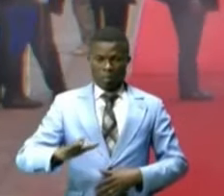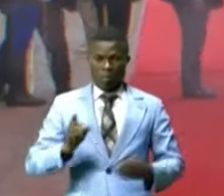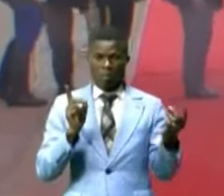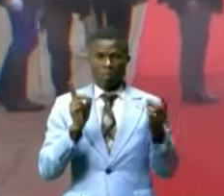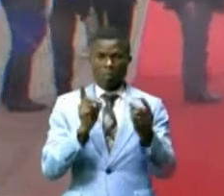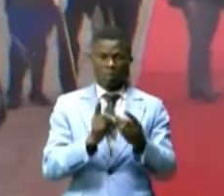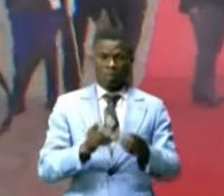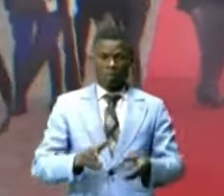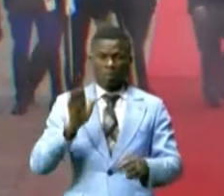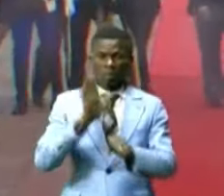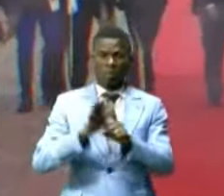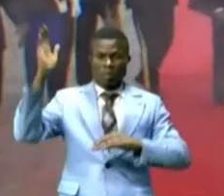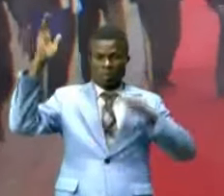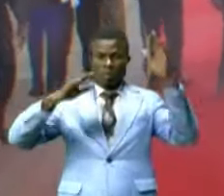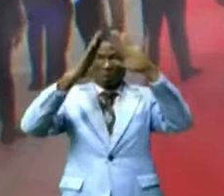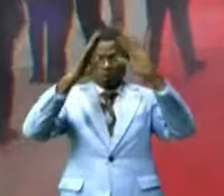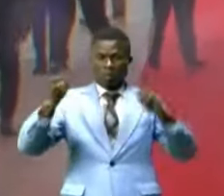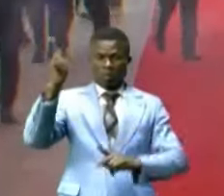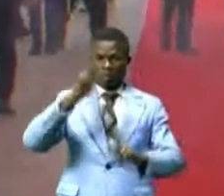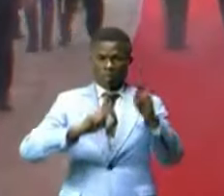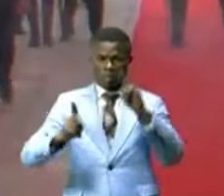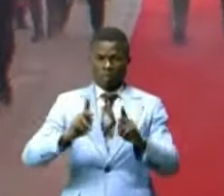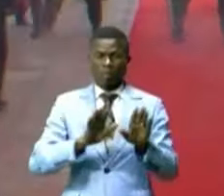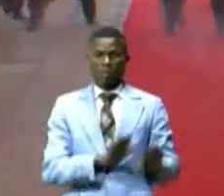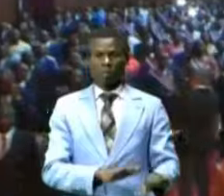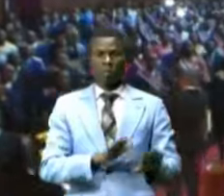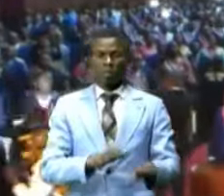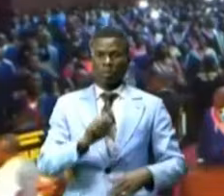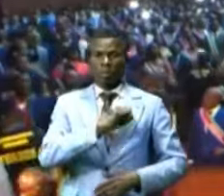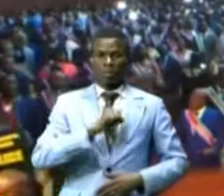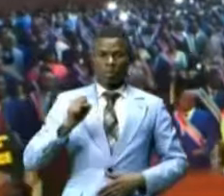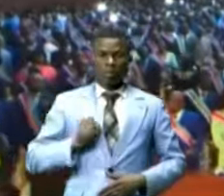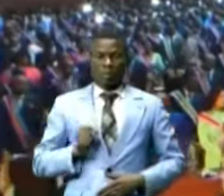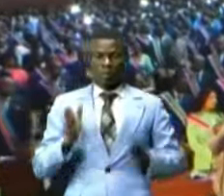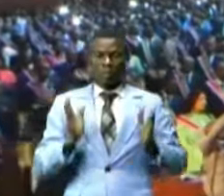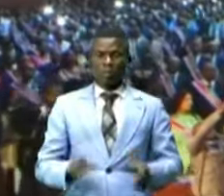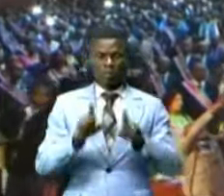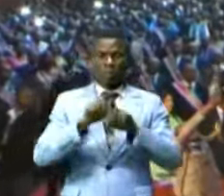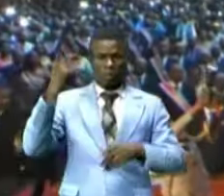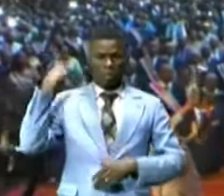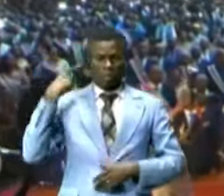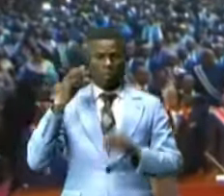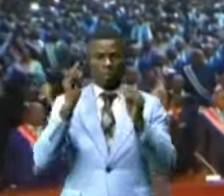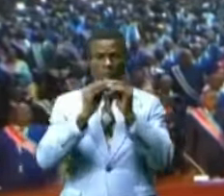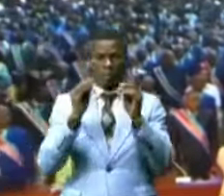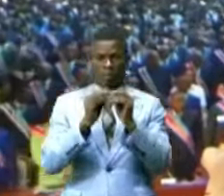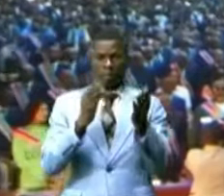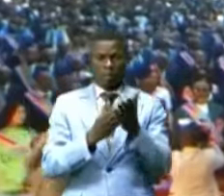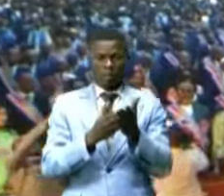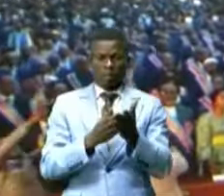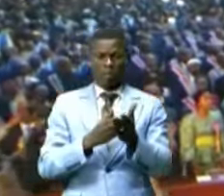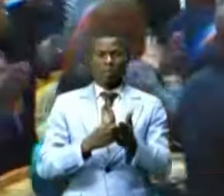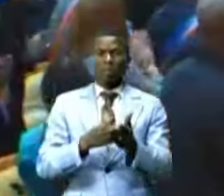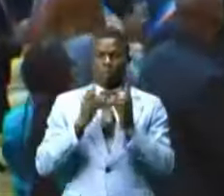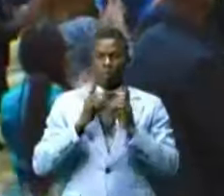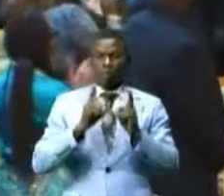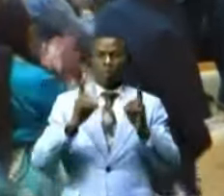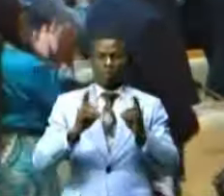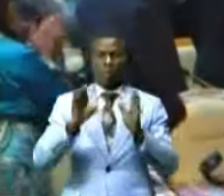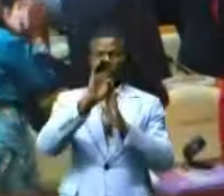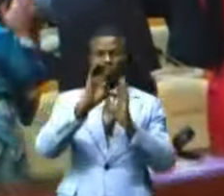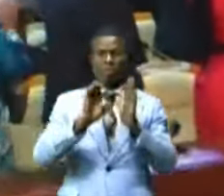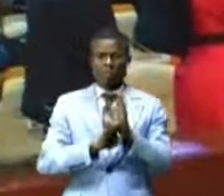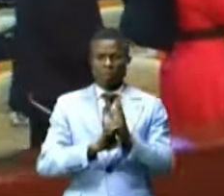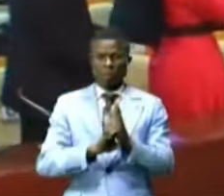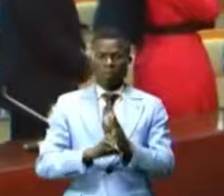sous une fine pluie le palais du peuple où l'attendaient sénateurs et députés réunis en congrès pour accomplir son devoir constitutionnel